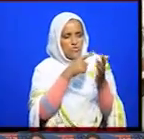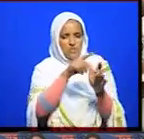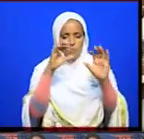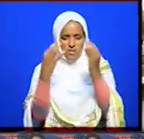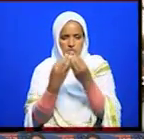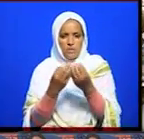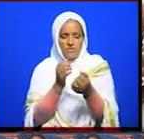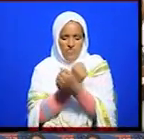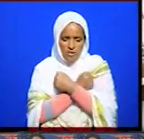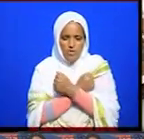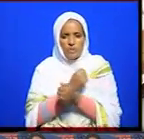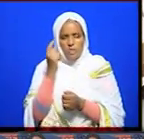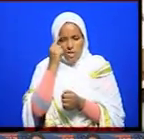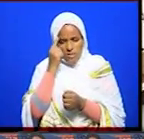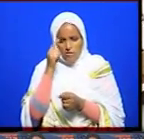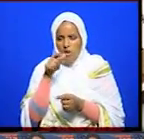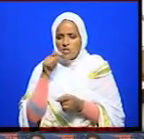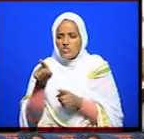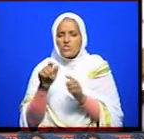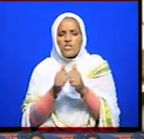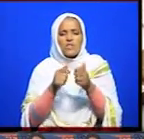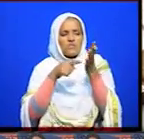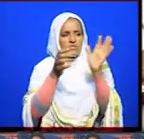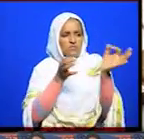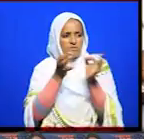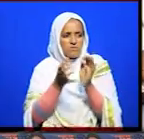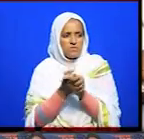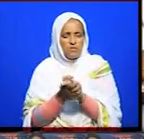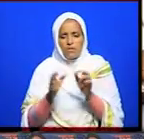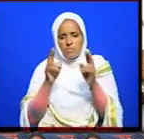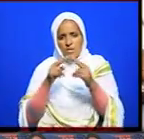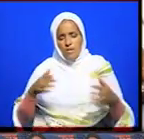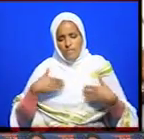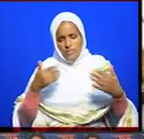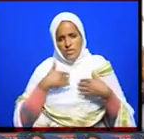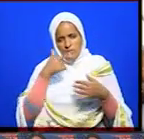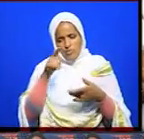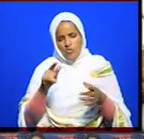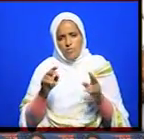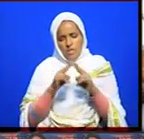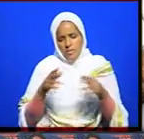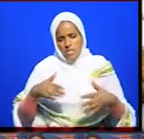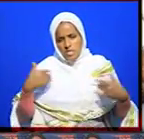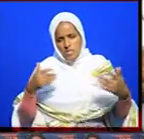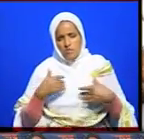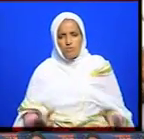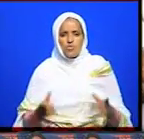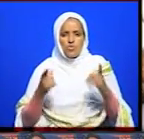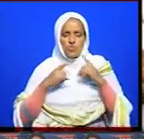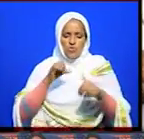እስቲ የዚህን ቤተሰብ ፍቅር መተሳሰብ እንዴት ትገልጫለሽ? ቤተሰብ በጣም ደስ የሚል በደስታ